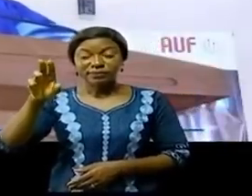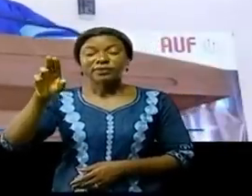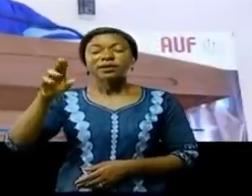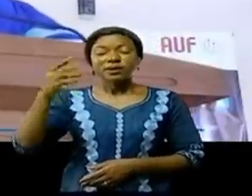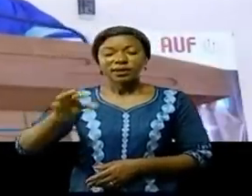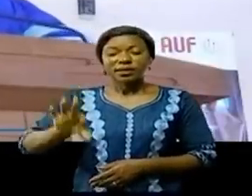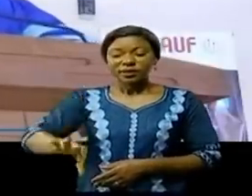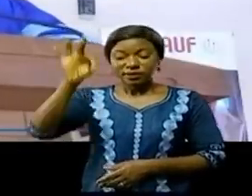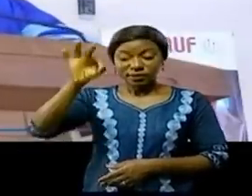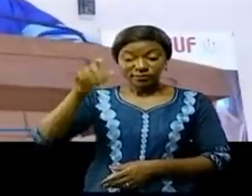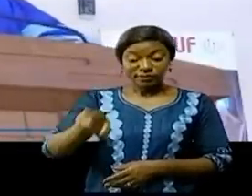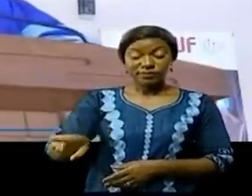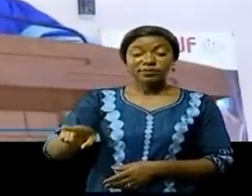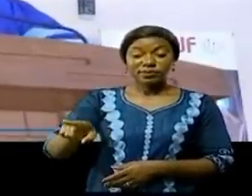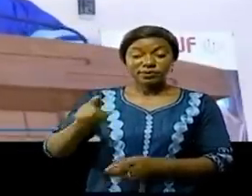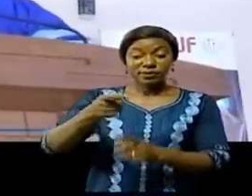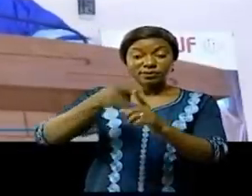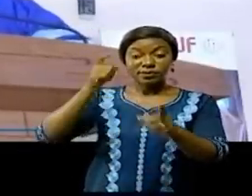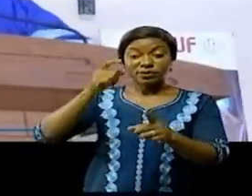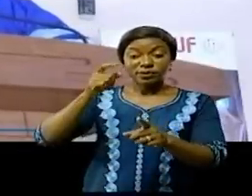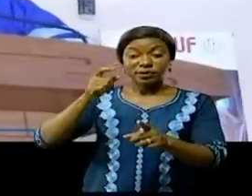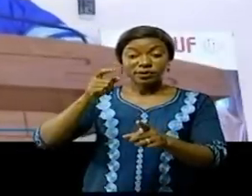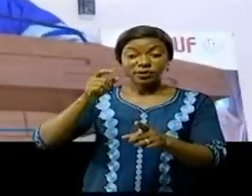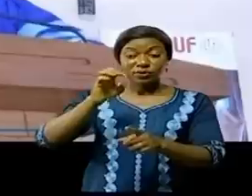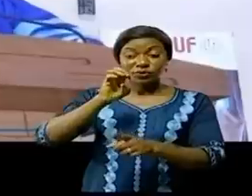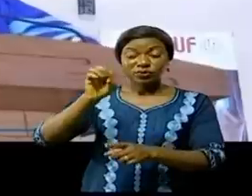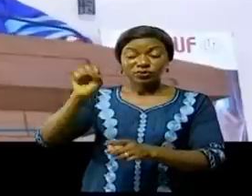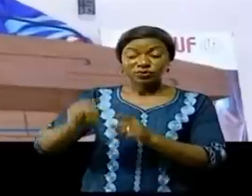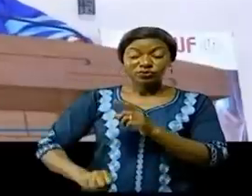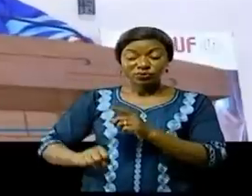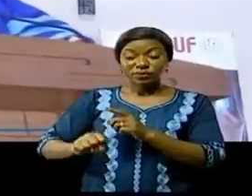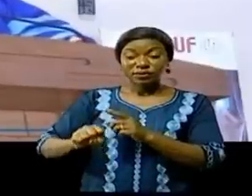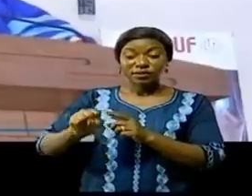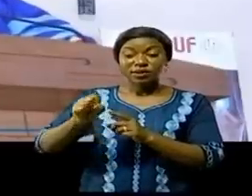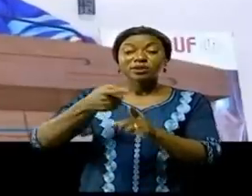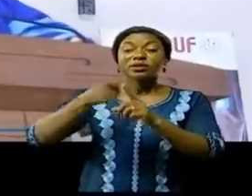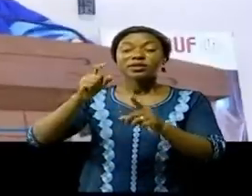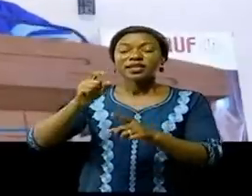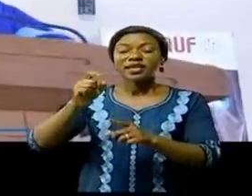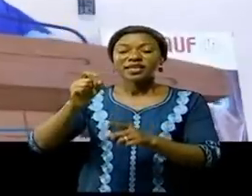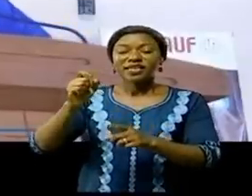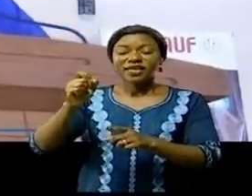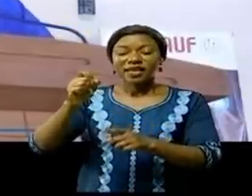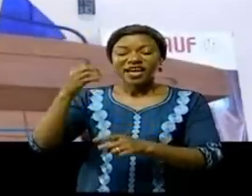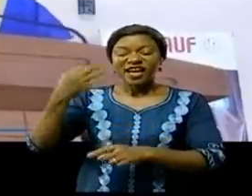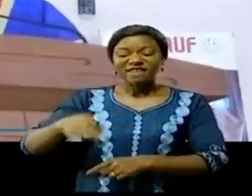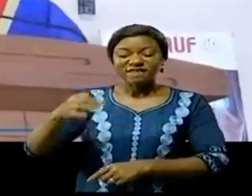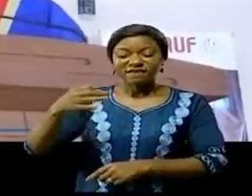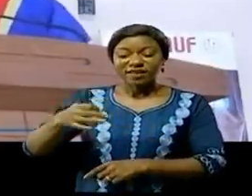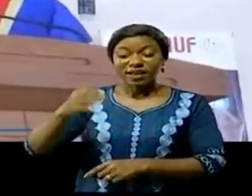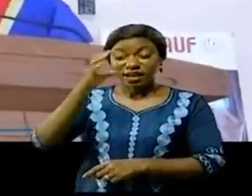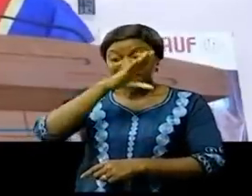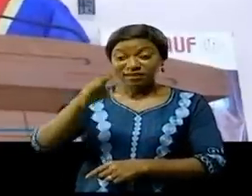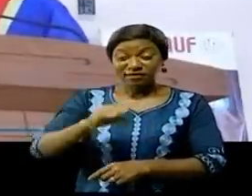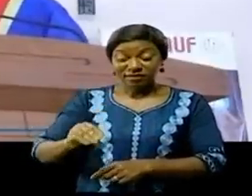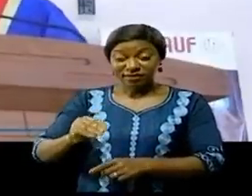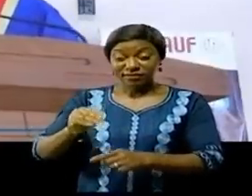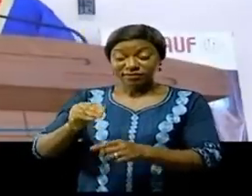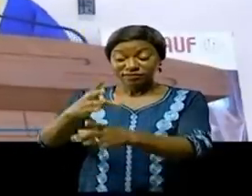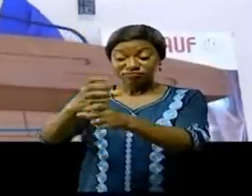venant du Sud, venant de l'Afrique. Recevoir cette distinction en